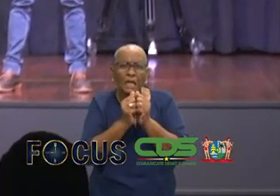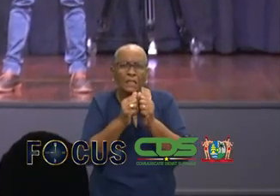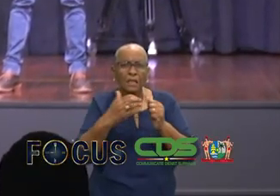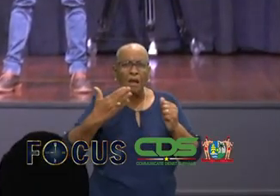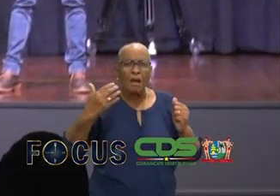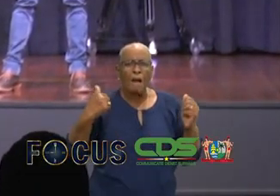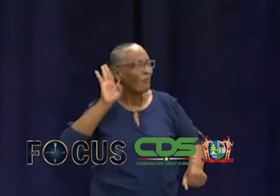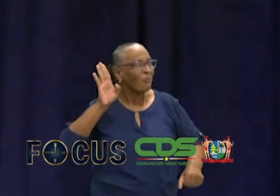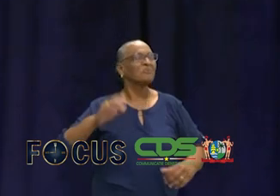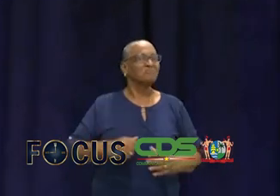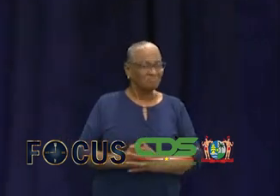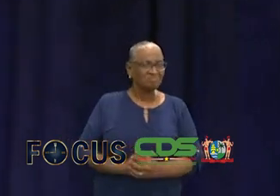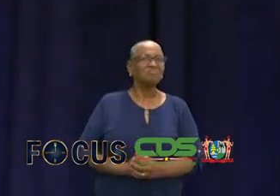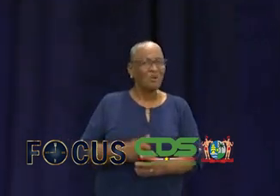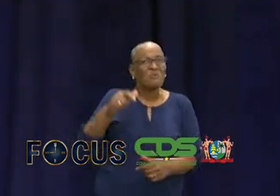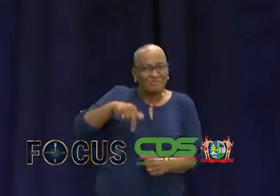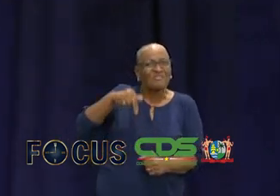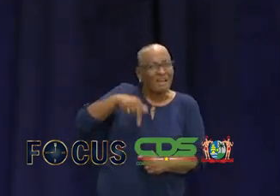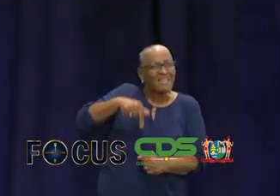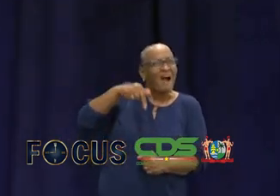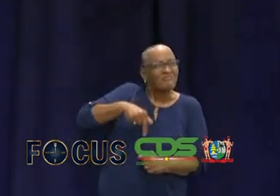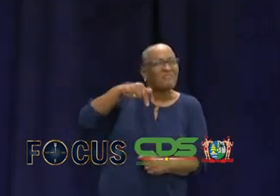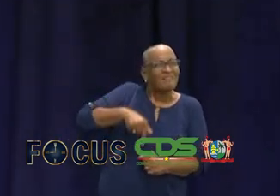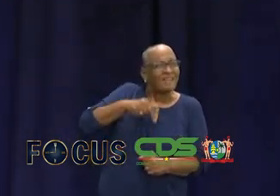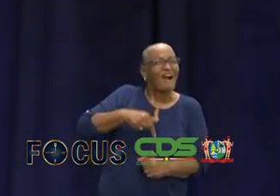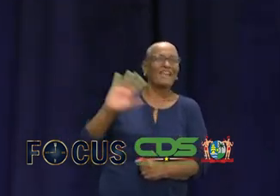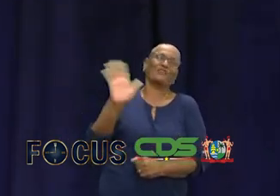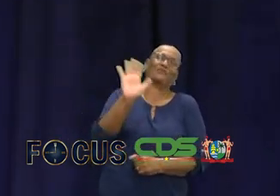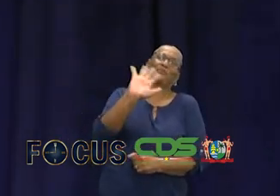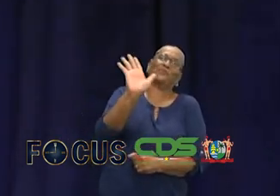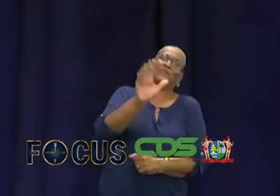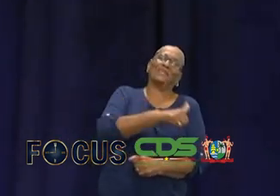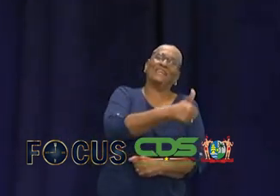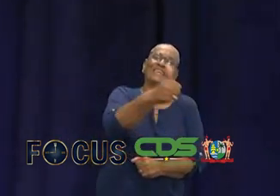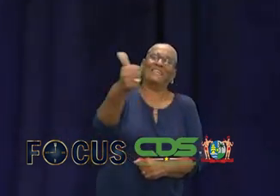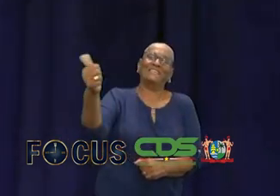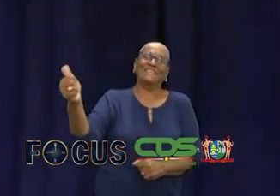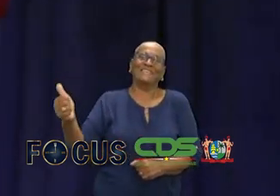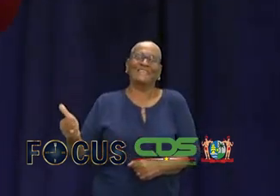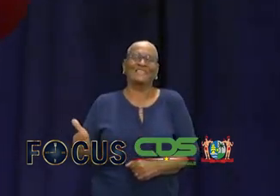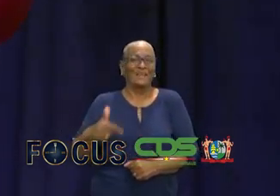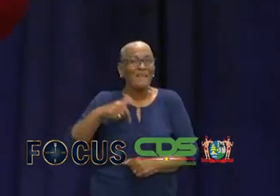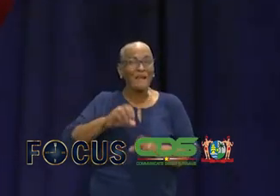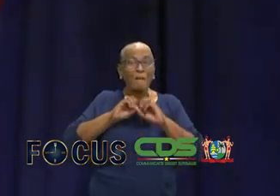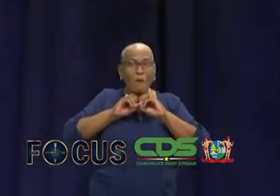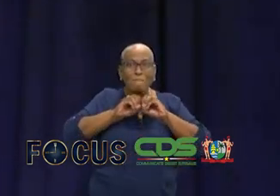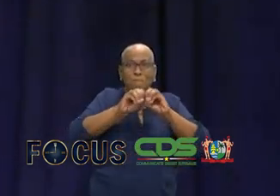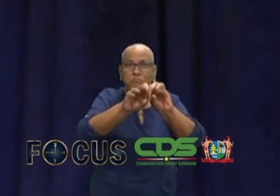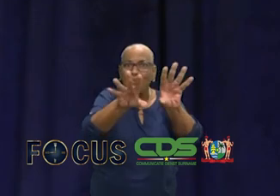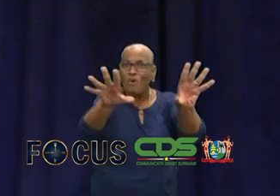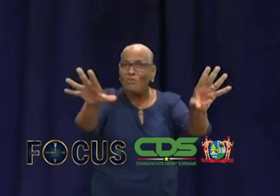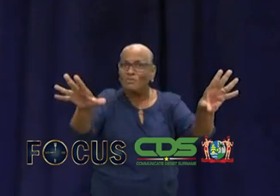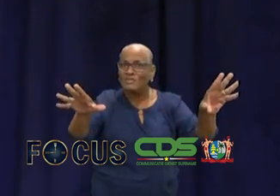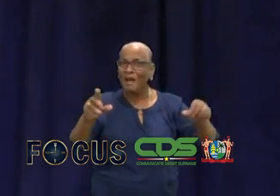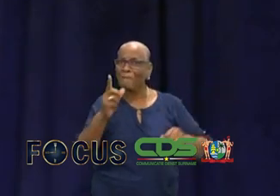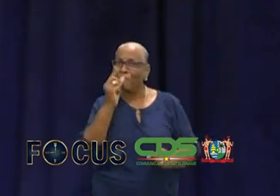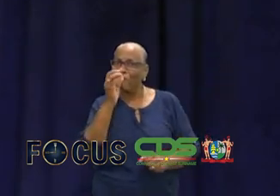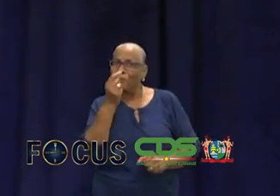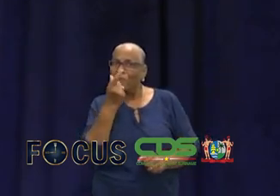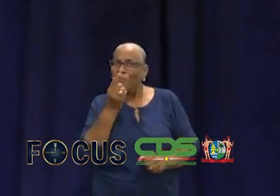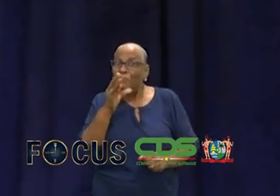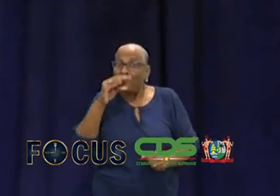komen kijken? Daar ga ik u een antwoord op schuldig moeten blijven. Dat is waarschijnlijk caseafhankelijk. Daar kan ik geen antwoord op